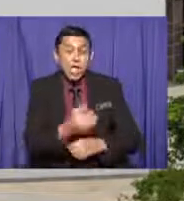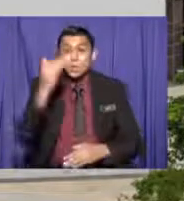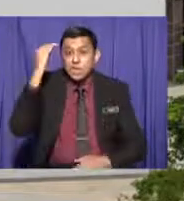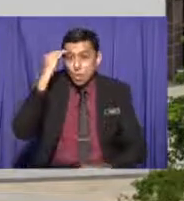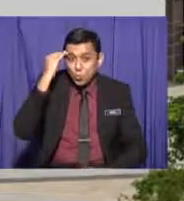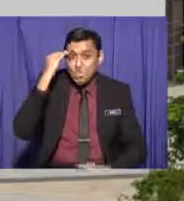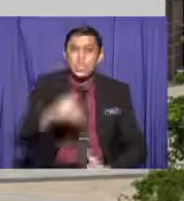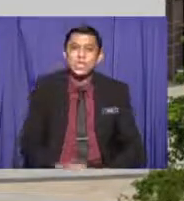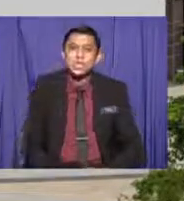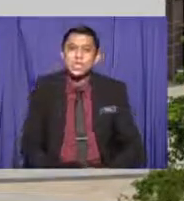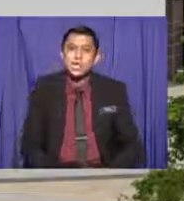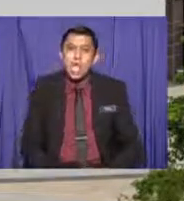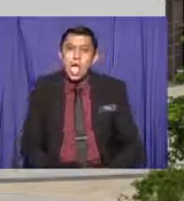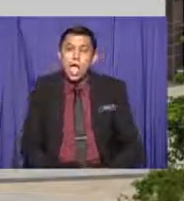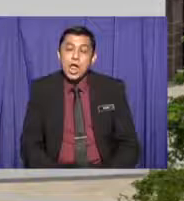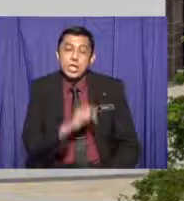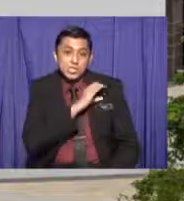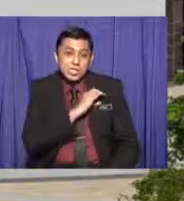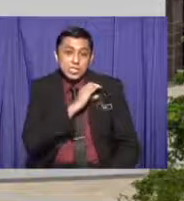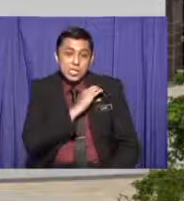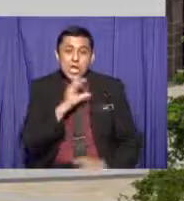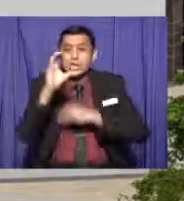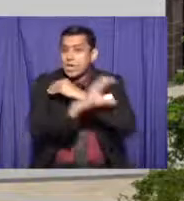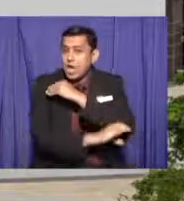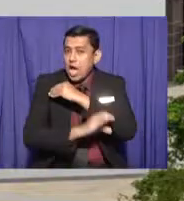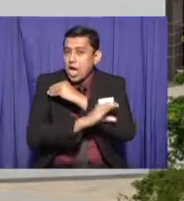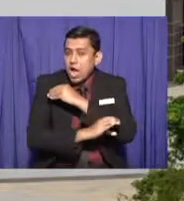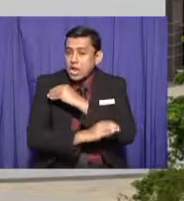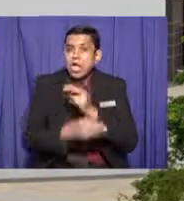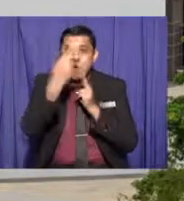mengetahui ciri negara berdaulat,